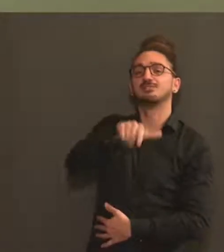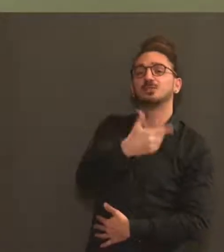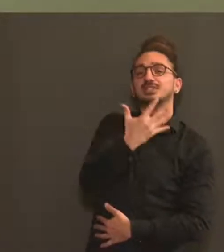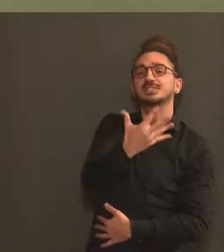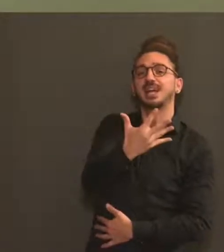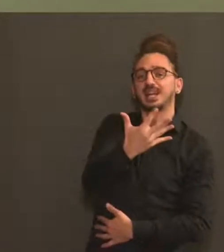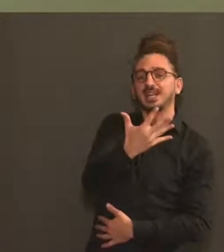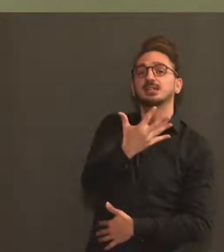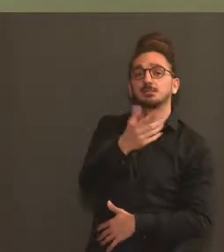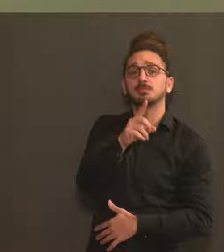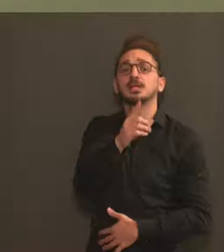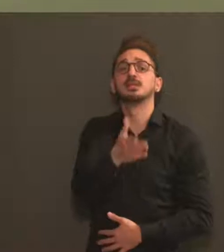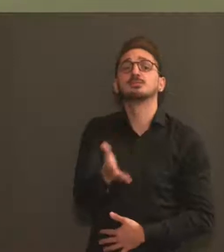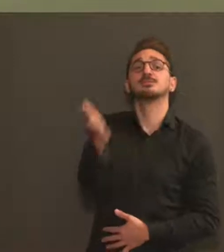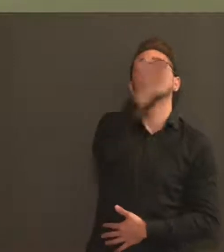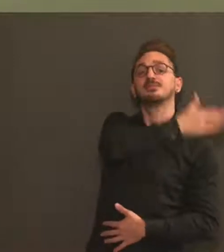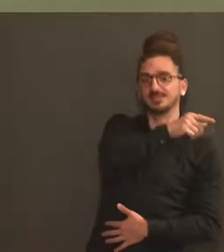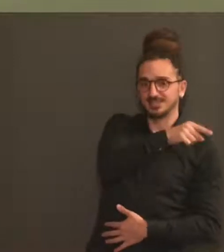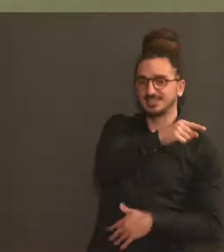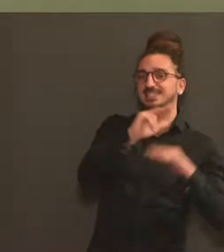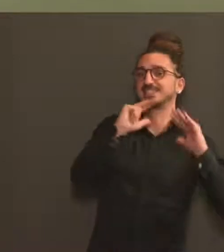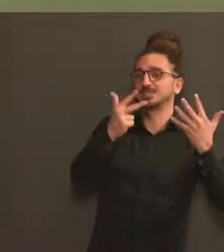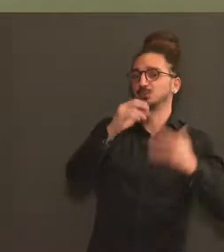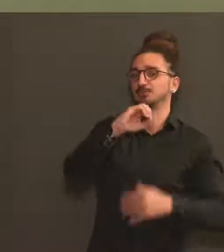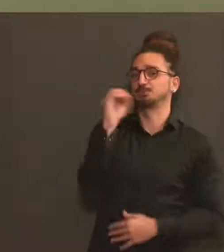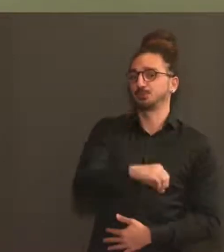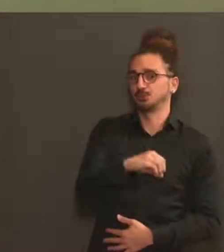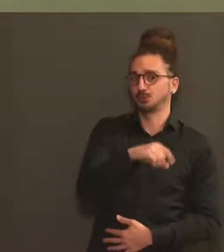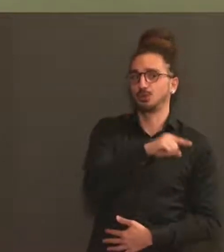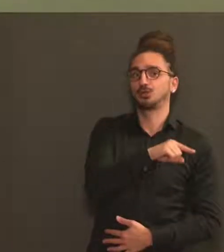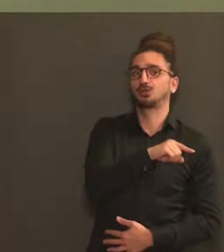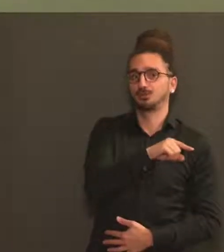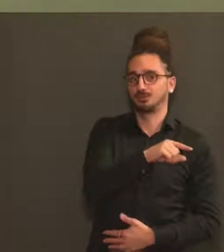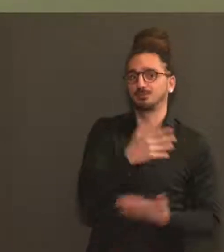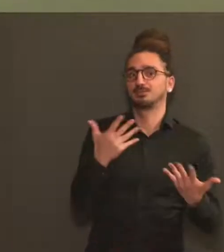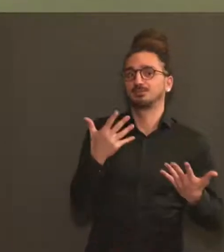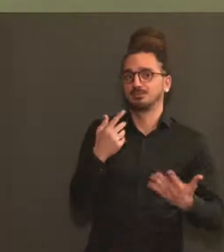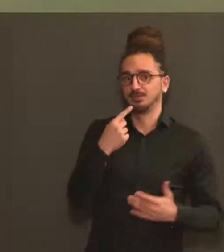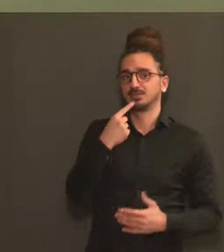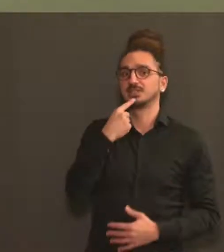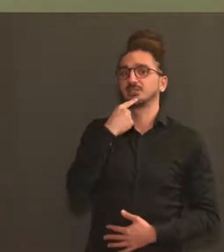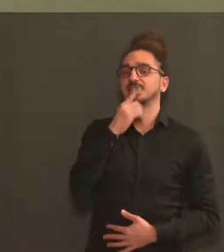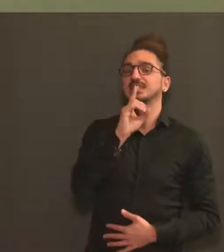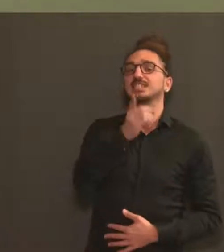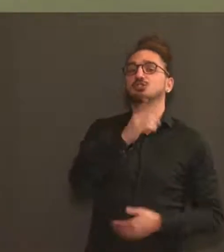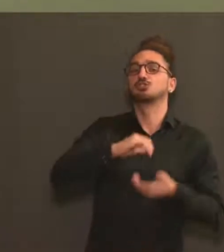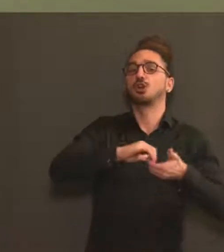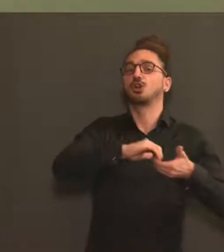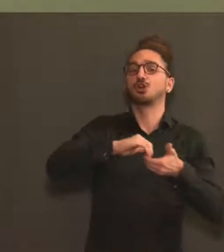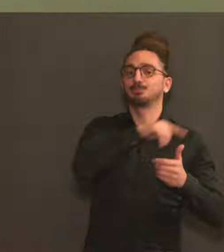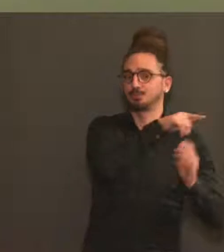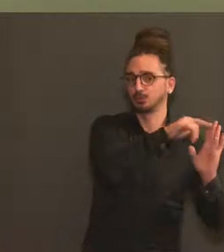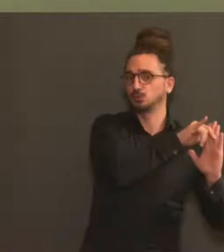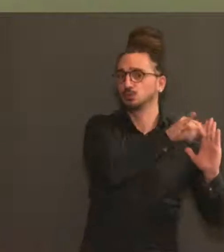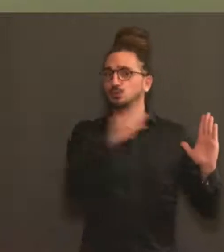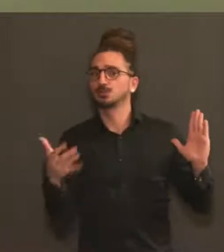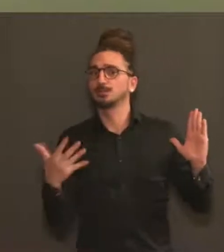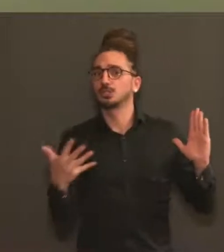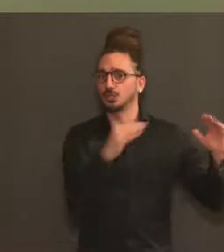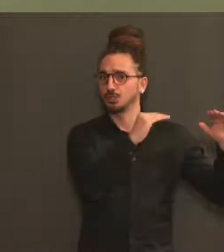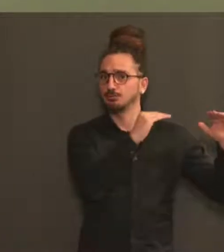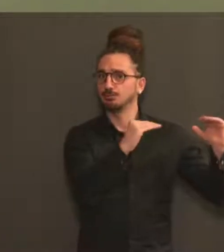18%. Donc, de manière continue, depuis décembre, on voit une diminution de la proportion des gens de maisons de repos et de soins qui